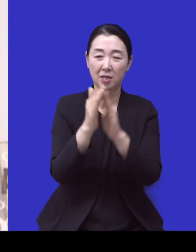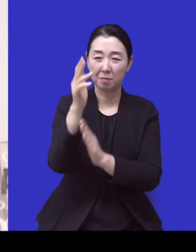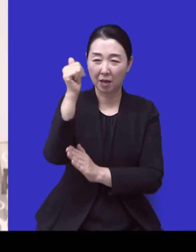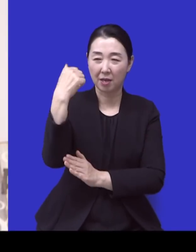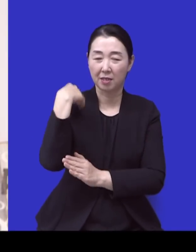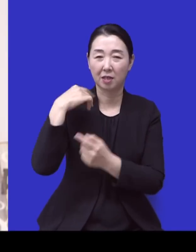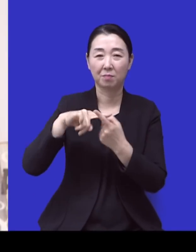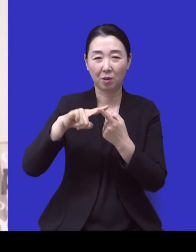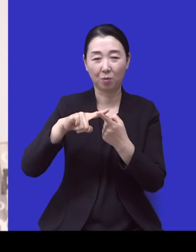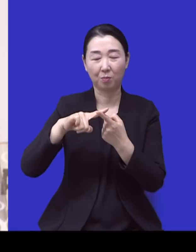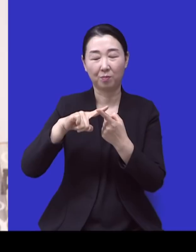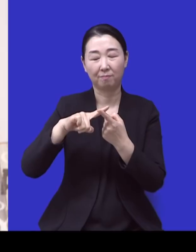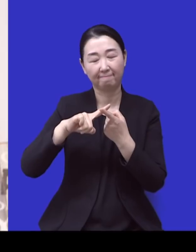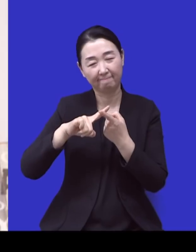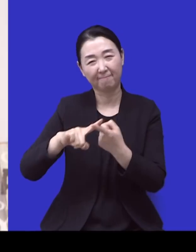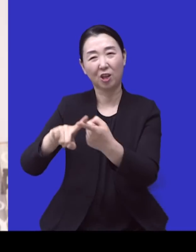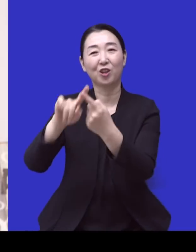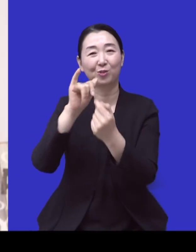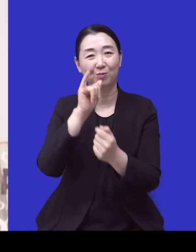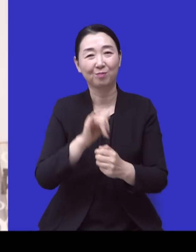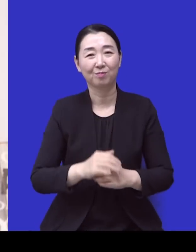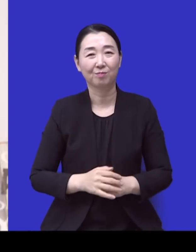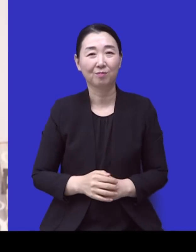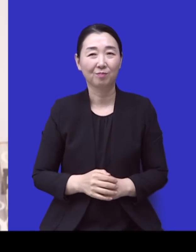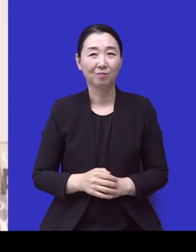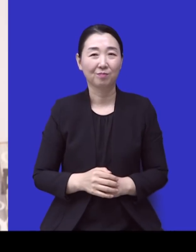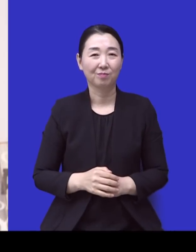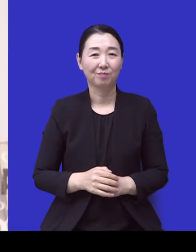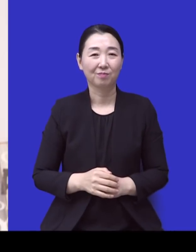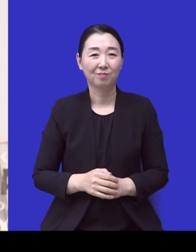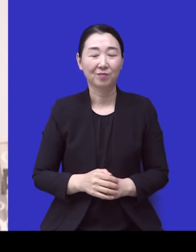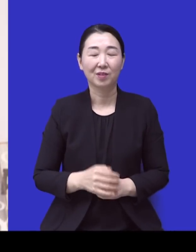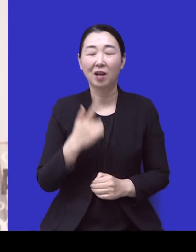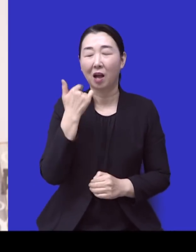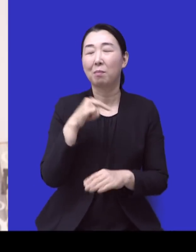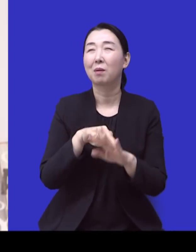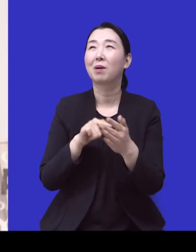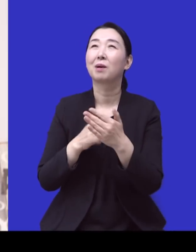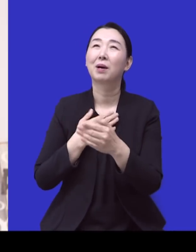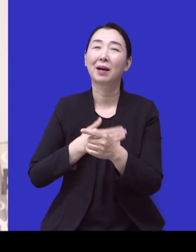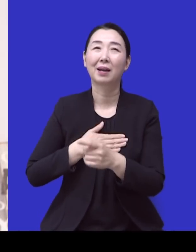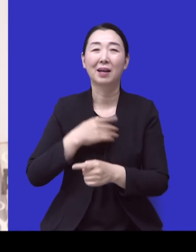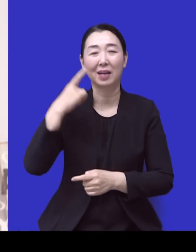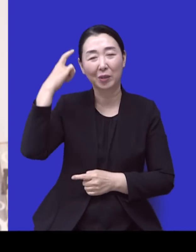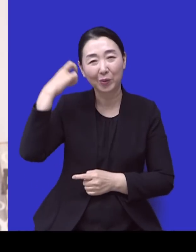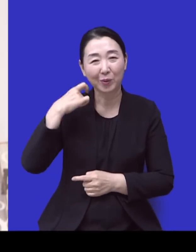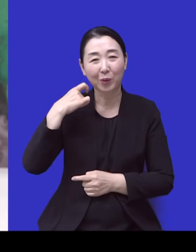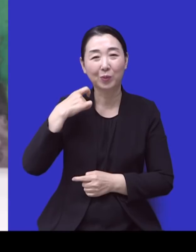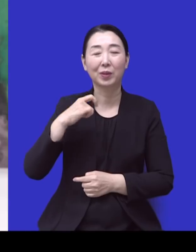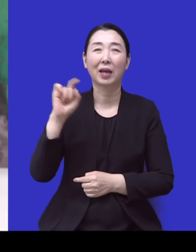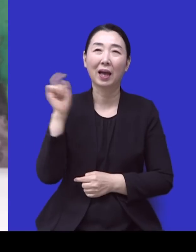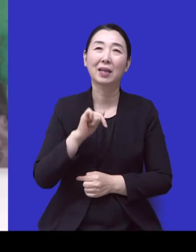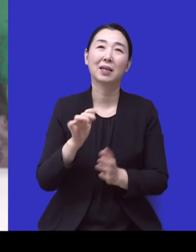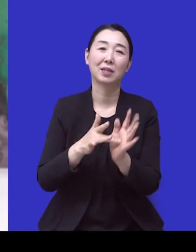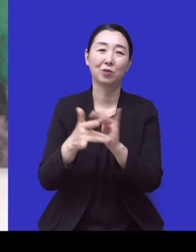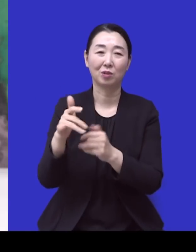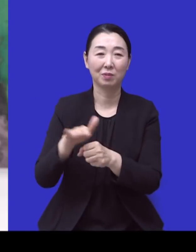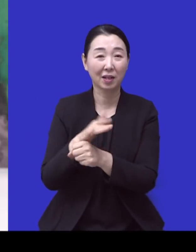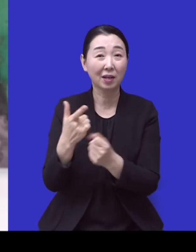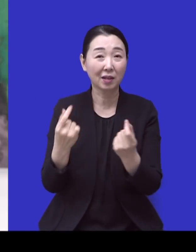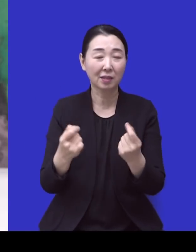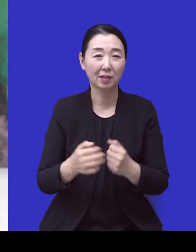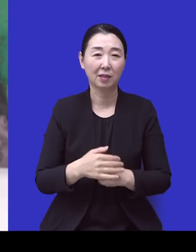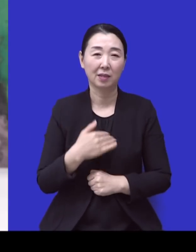지시고 오신 거예요. 그게 느껴지면서 아 이것이 예수님의 사랑이 아닌가. 저는